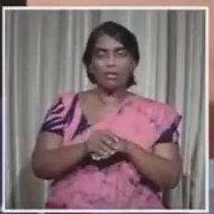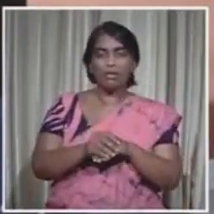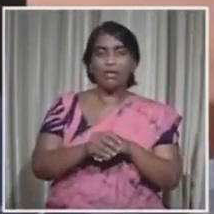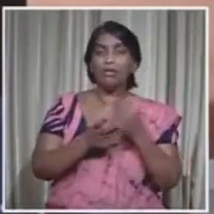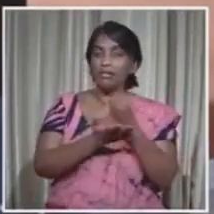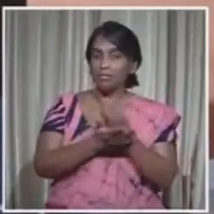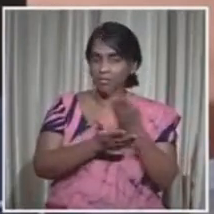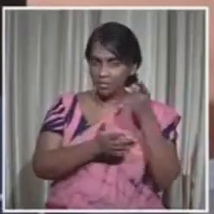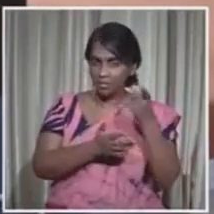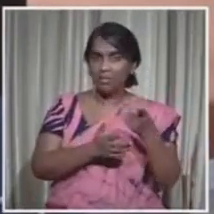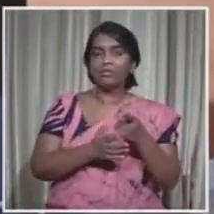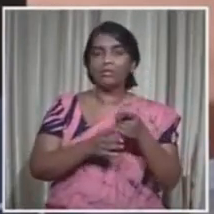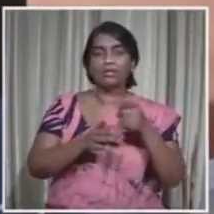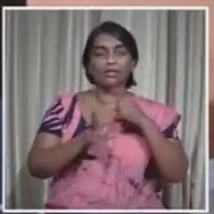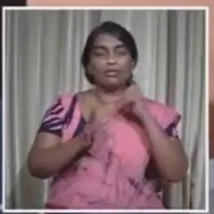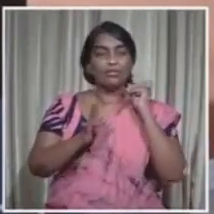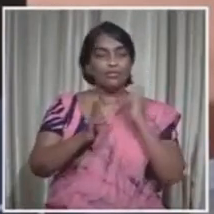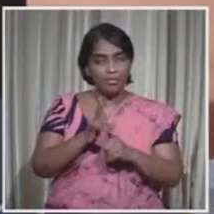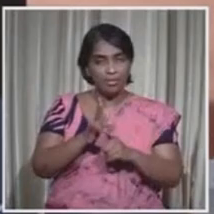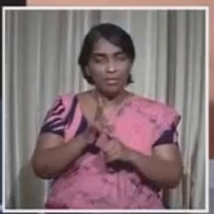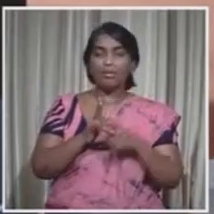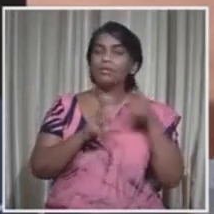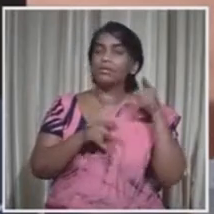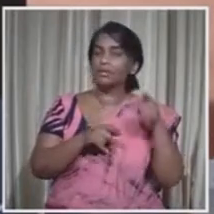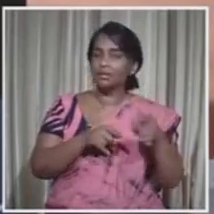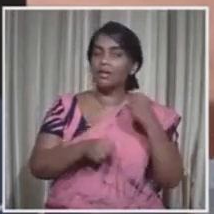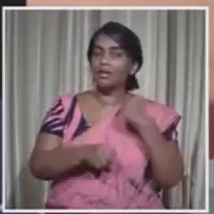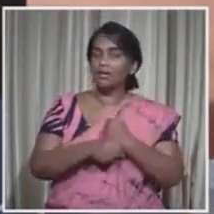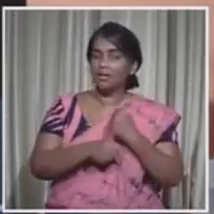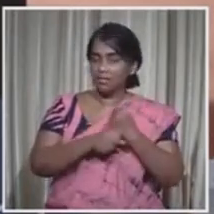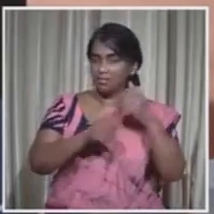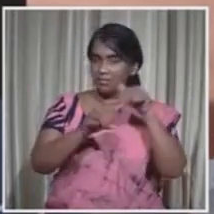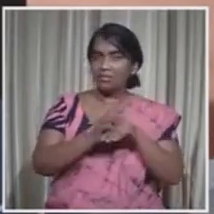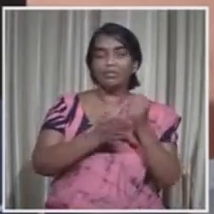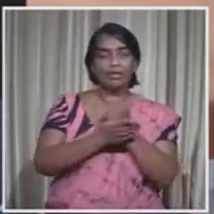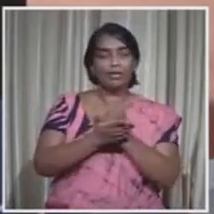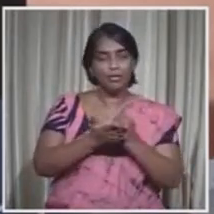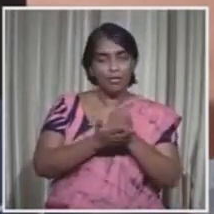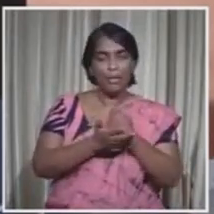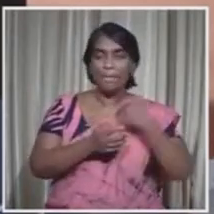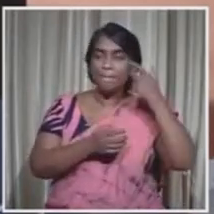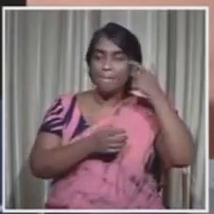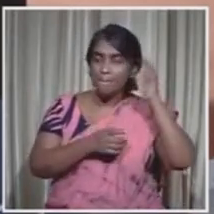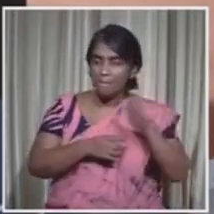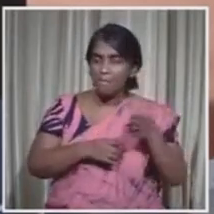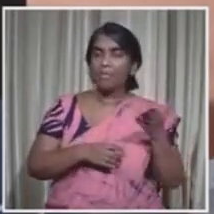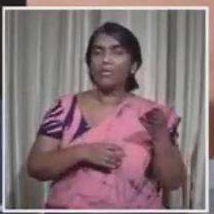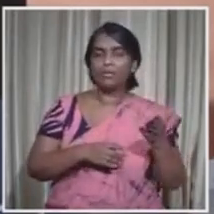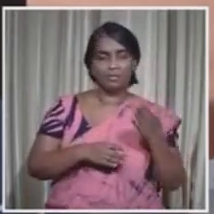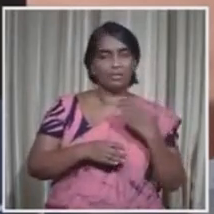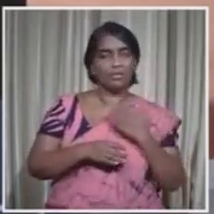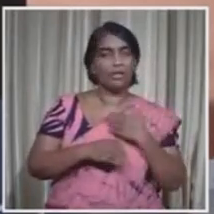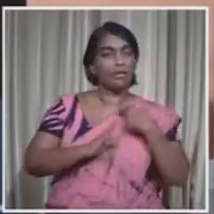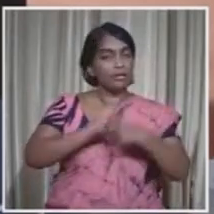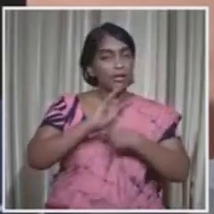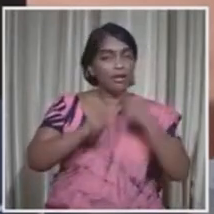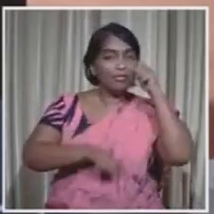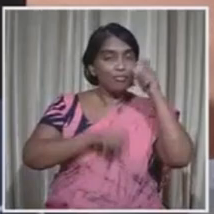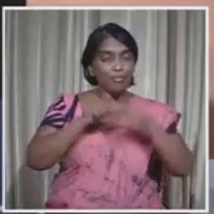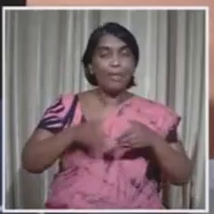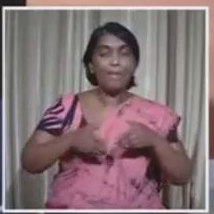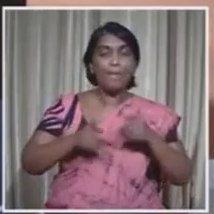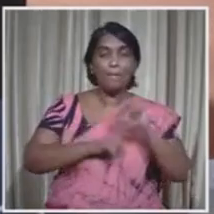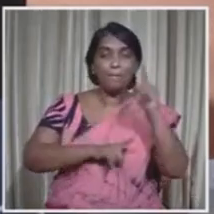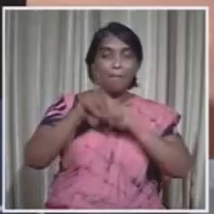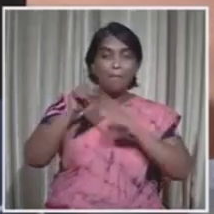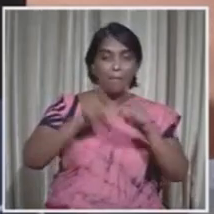පෙරමුණේ සංවිධායකතුමා මේ මේ ආණ්ඩු පක්ෂයේ ඉන්න සියලු දෙනාමගේ බලාපොරොත්තුව ශ්‍රී ලංකාවේ ජනතාව මේ පාර්ලිමේන්තුව